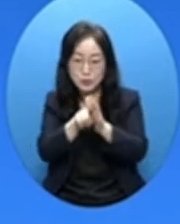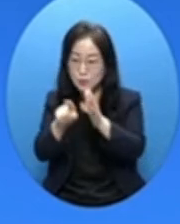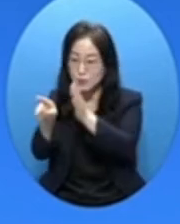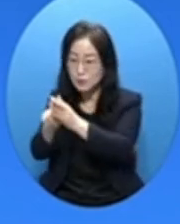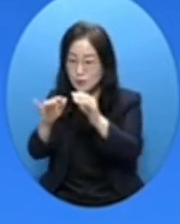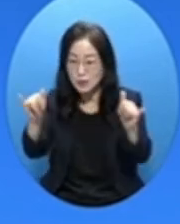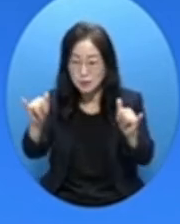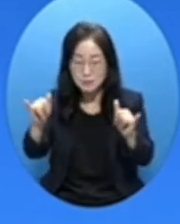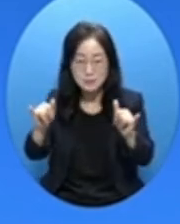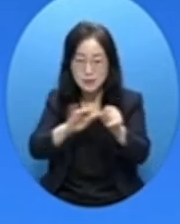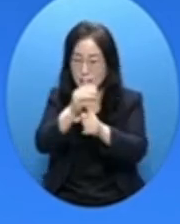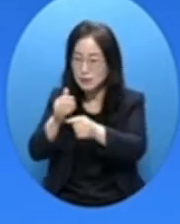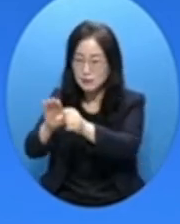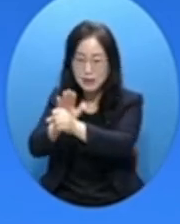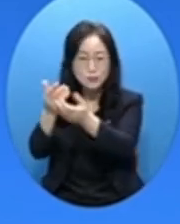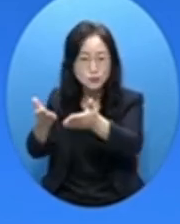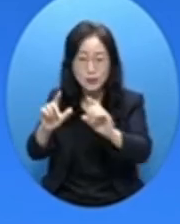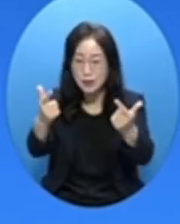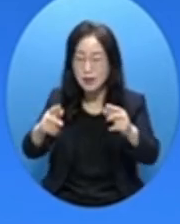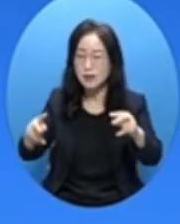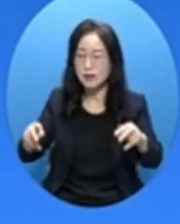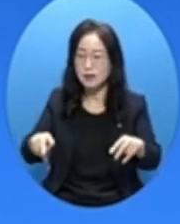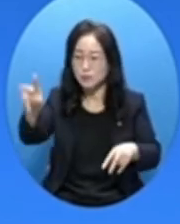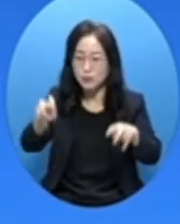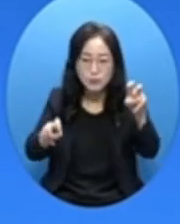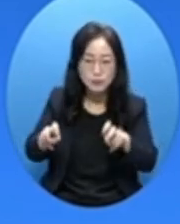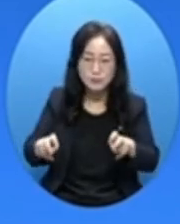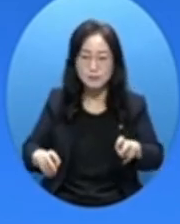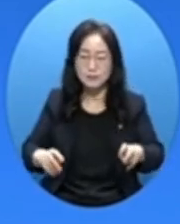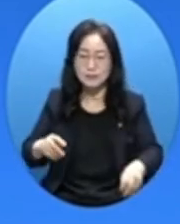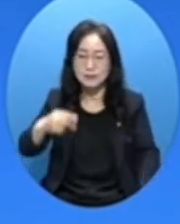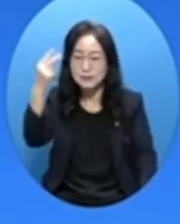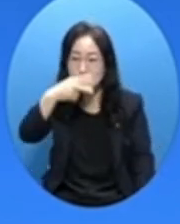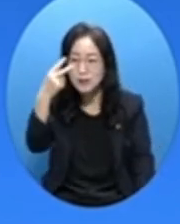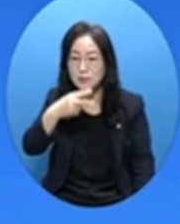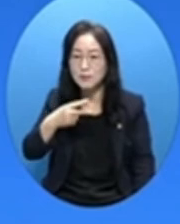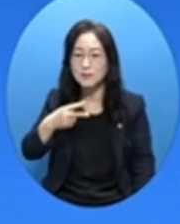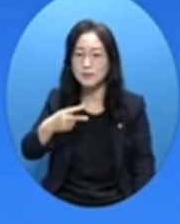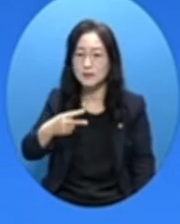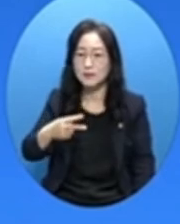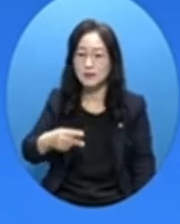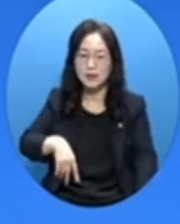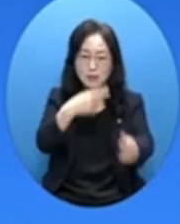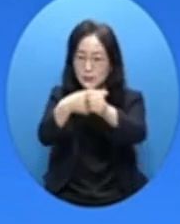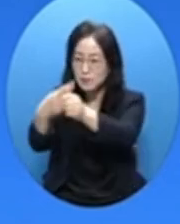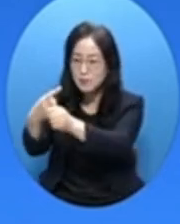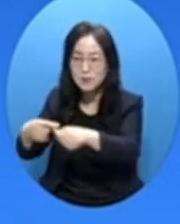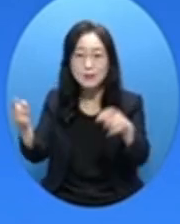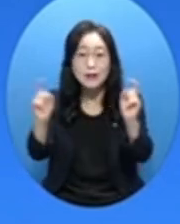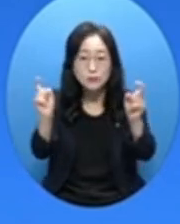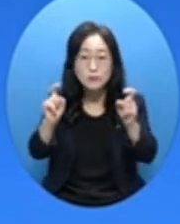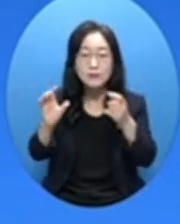사랑하지 않고 미워하고 시기하고 서로 비난하고 다툰다면